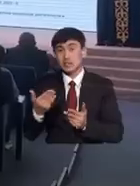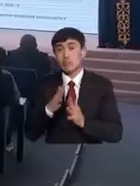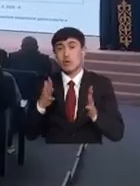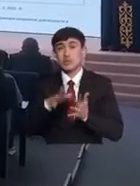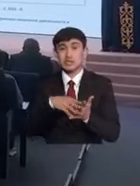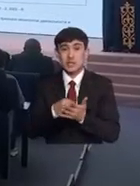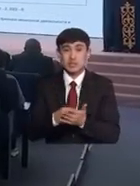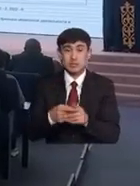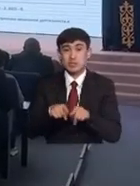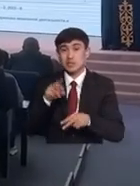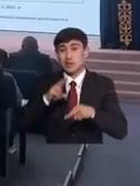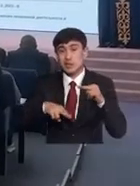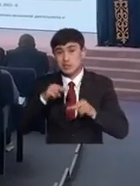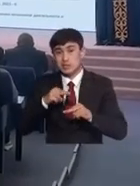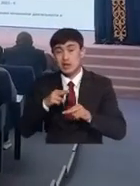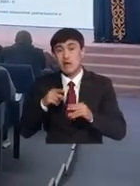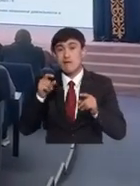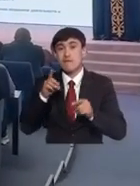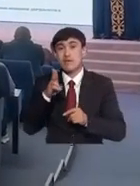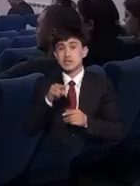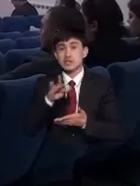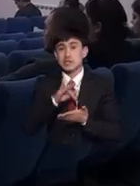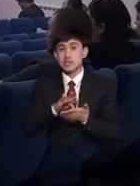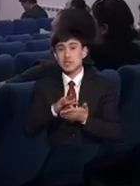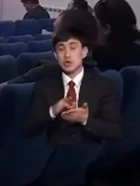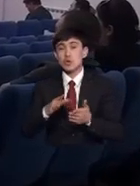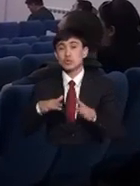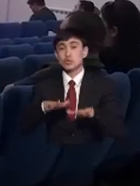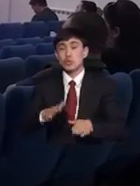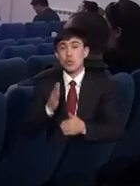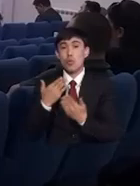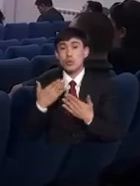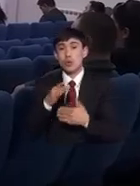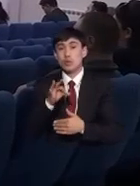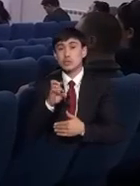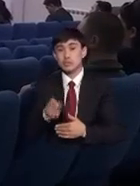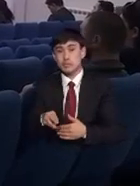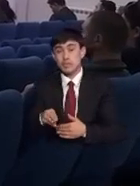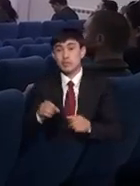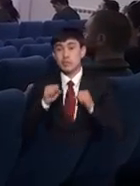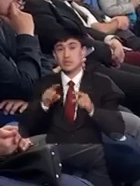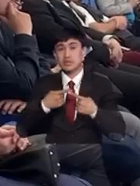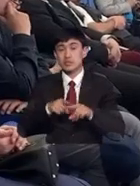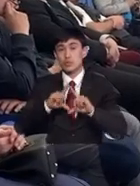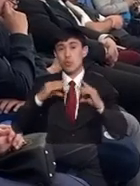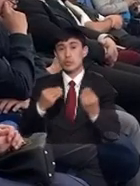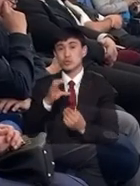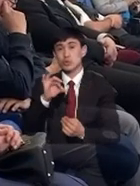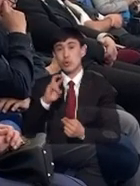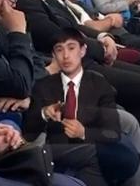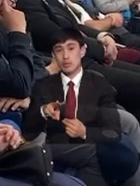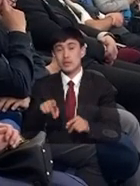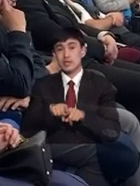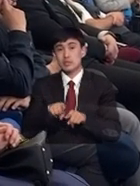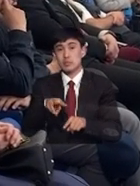наиболее значимые – это строительство визит-центра, зоны отдыха «Ол-Сизим» и спортивно-технического комплекса «Сокол».